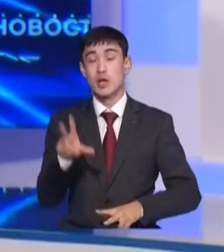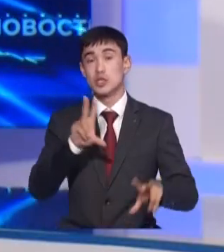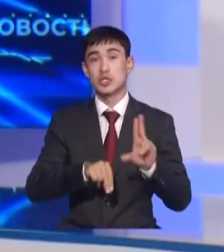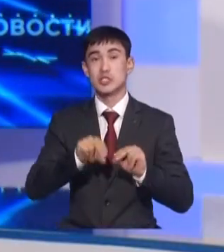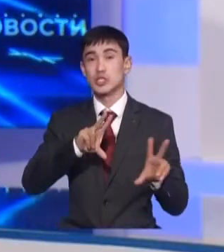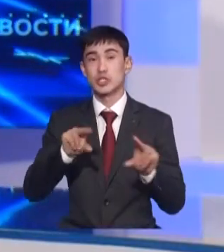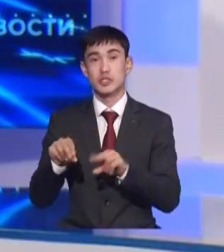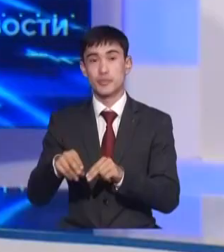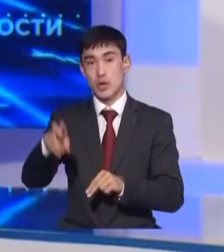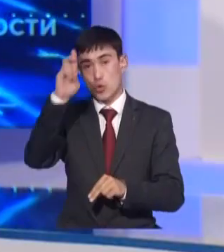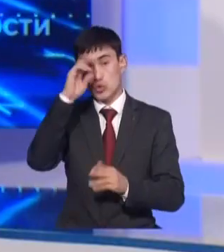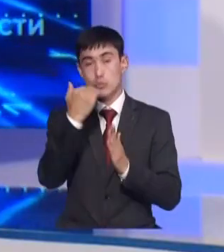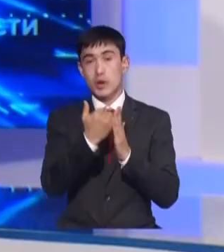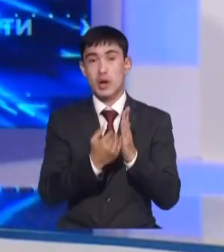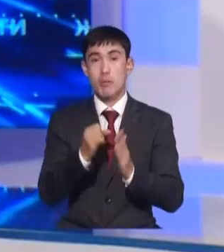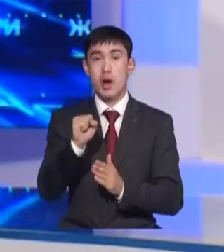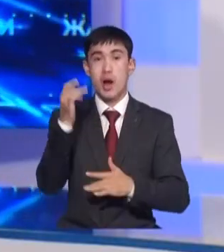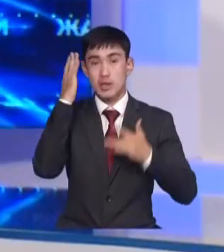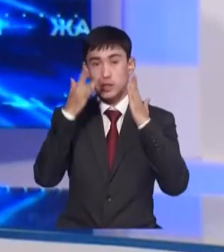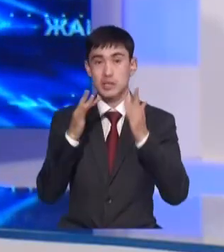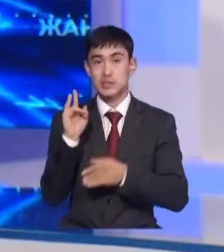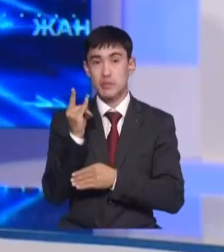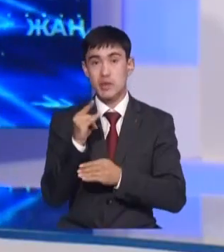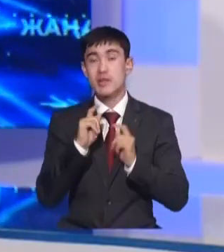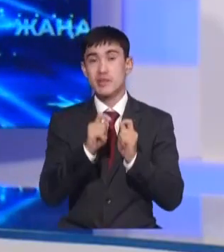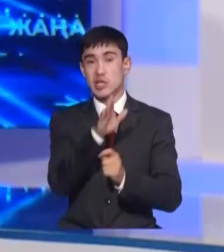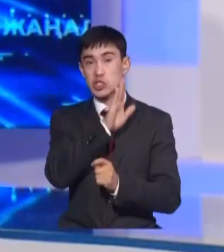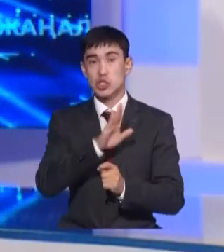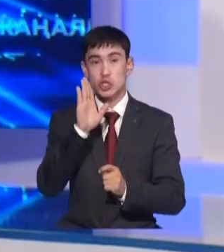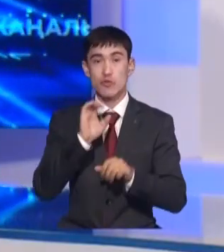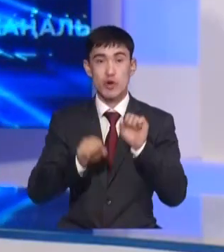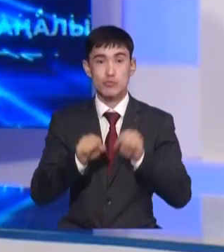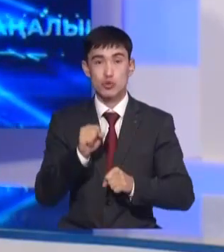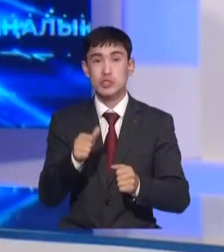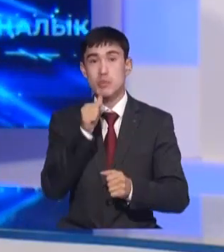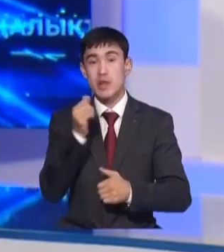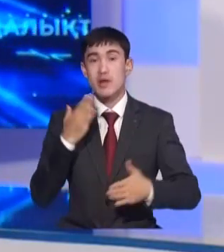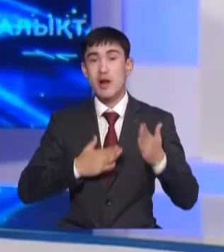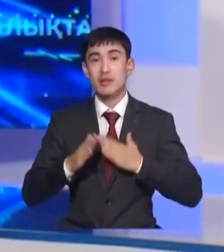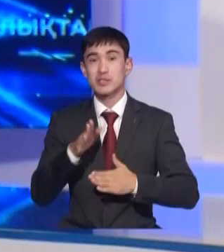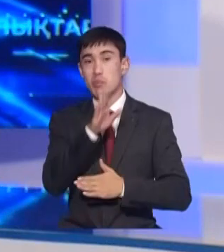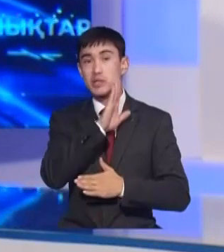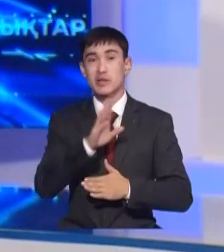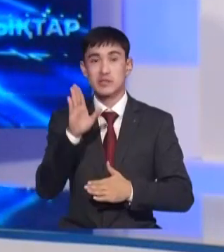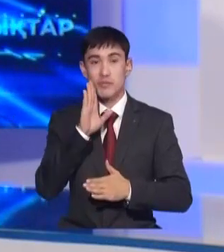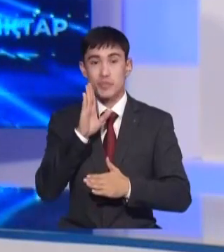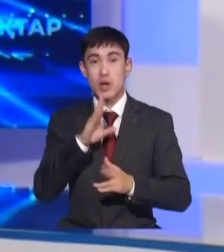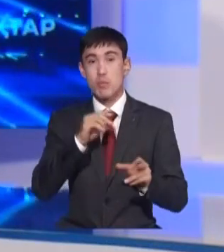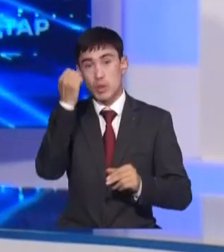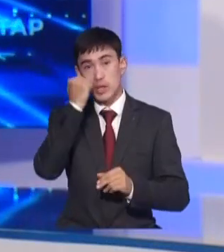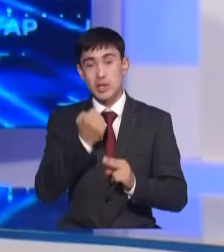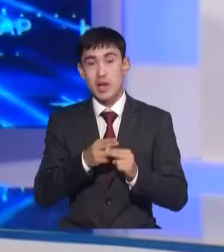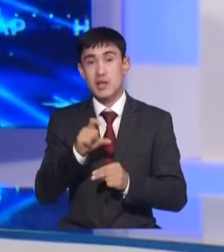Шанс на счастье. Государственная программа «Ансаган Сяби» дарит женщинам возможность испытать радость материнства.